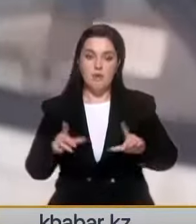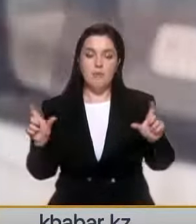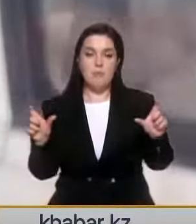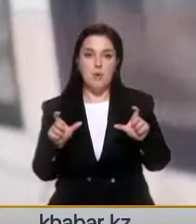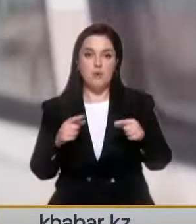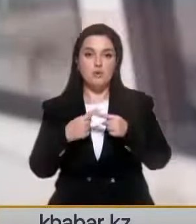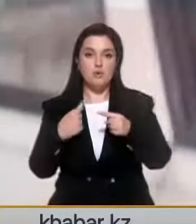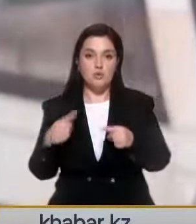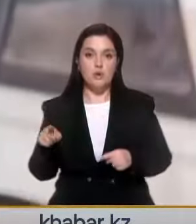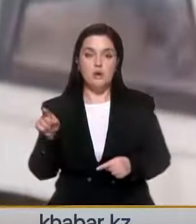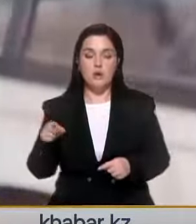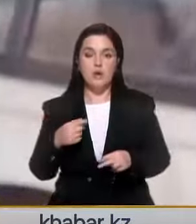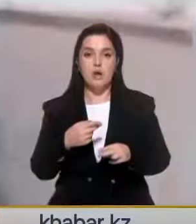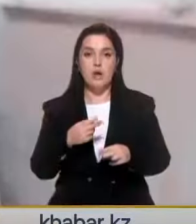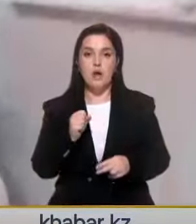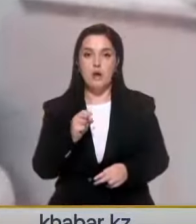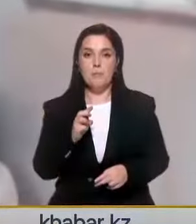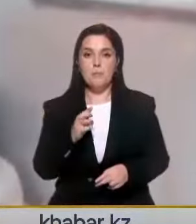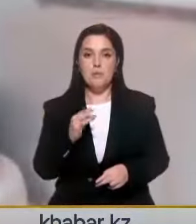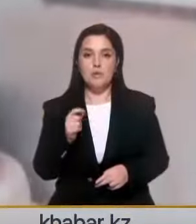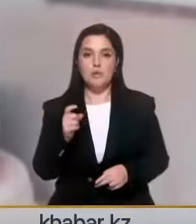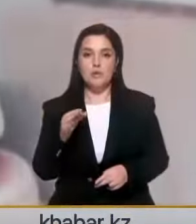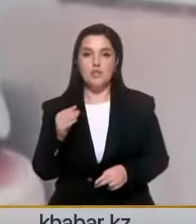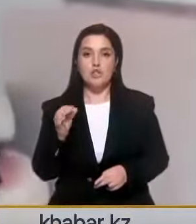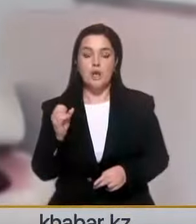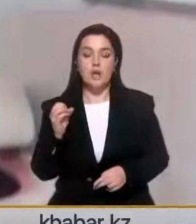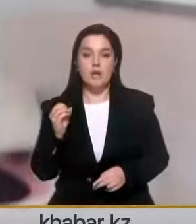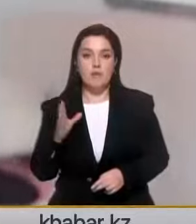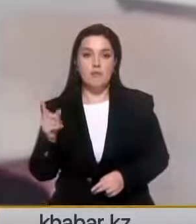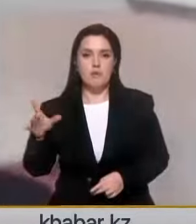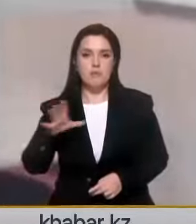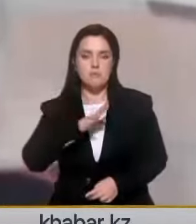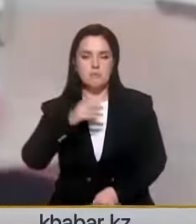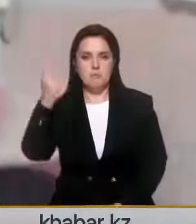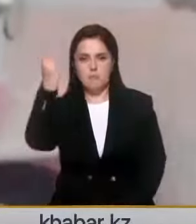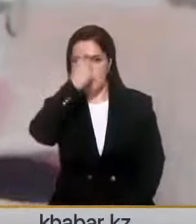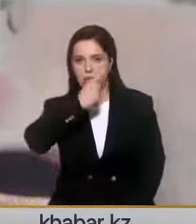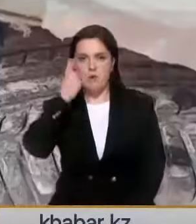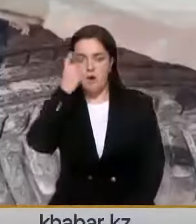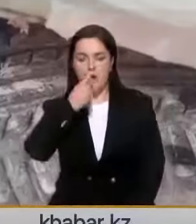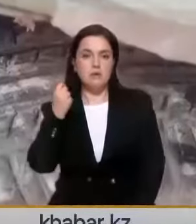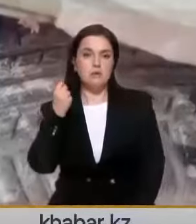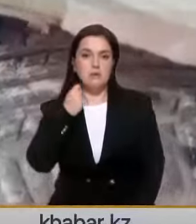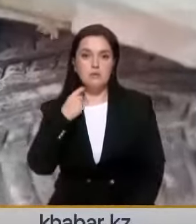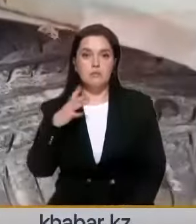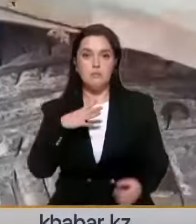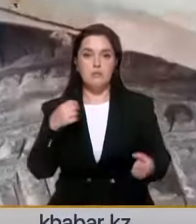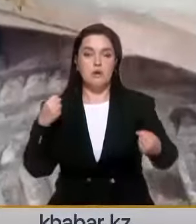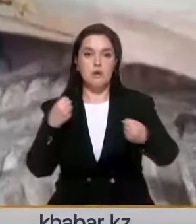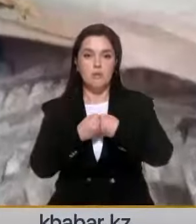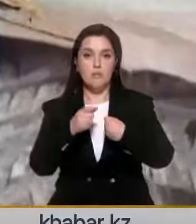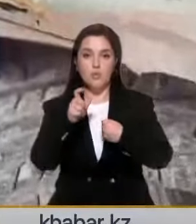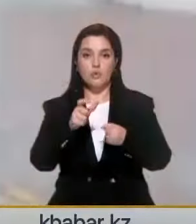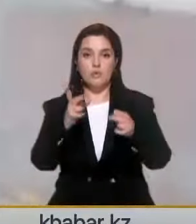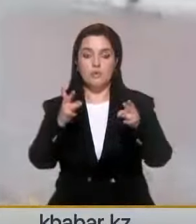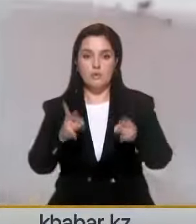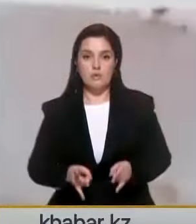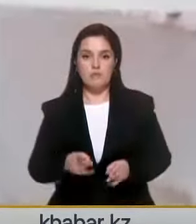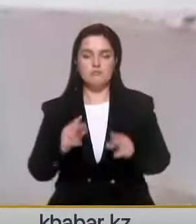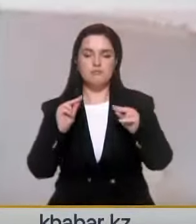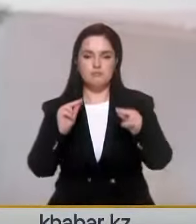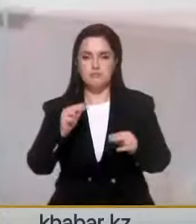пример история шакиржан абуджа Ева ранее он находясь в состоянии алкогольного опьянения совершил ДТП с пострадавшими осознал